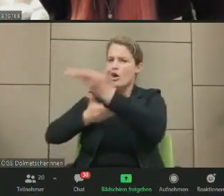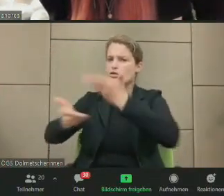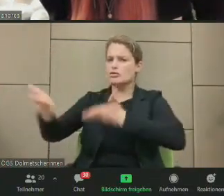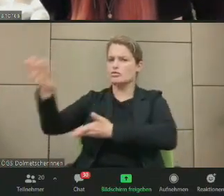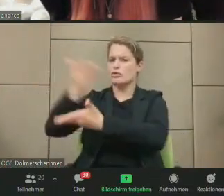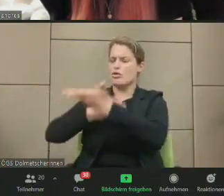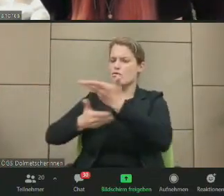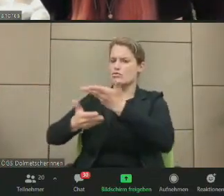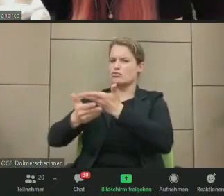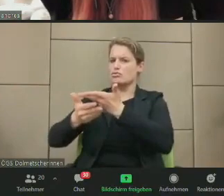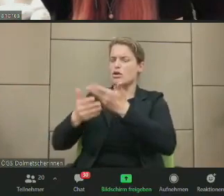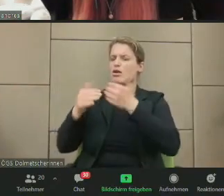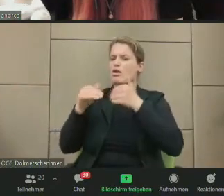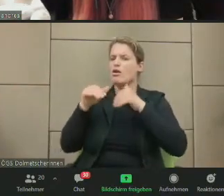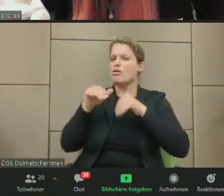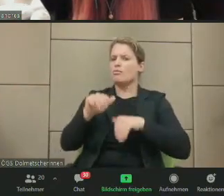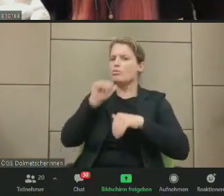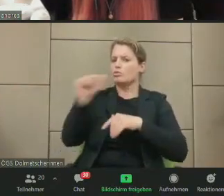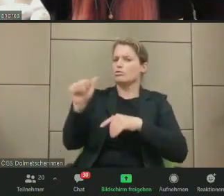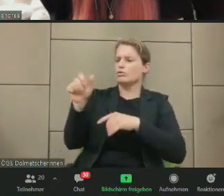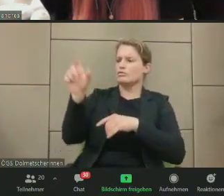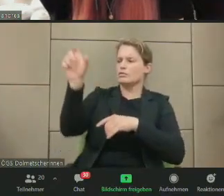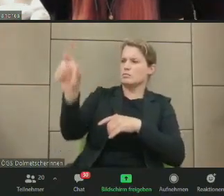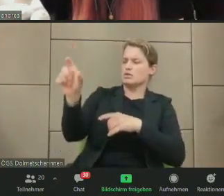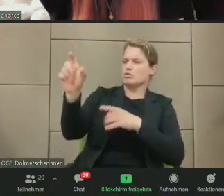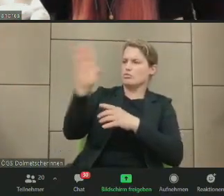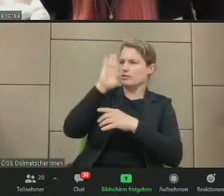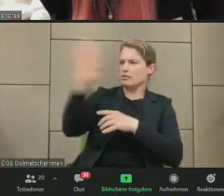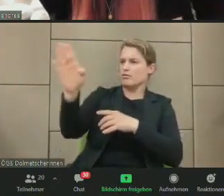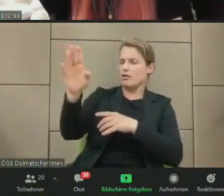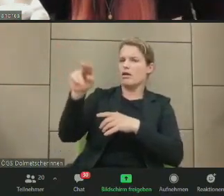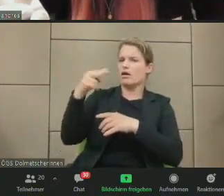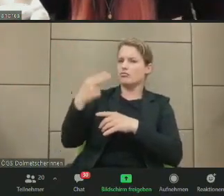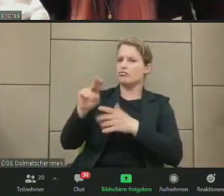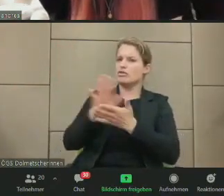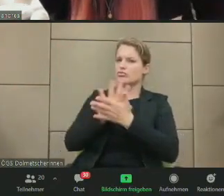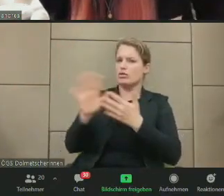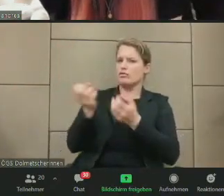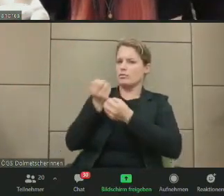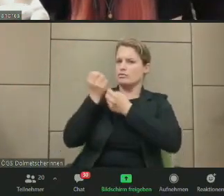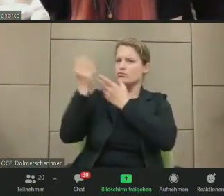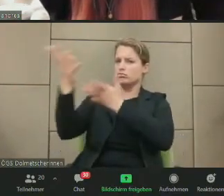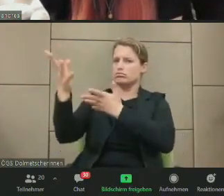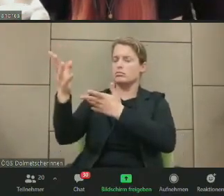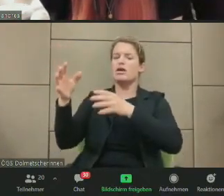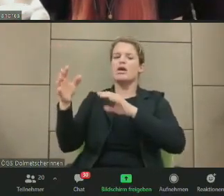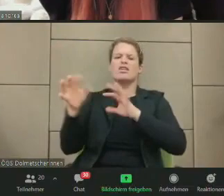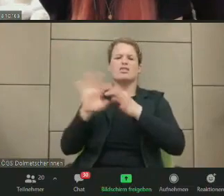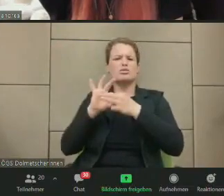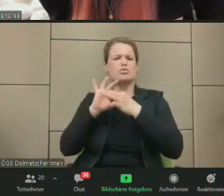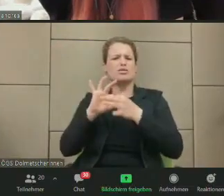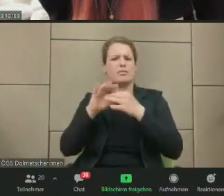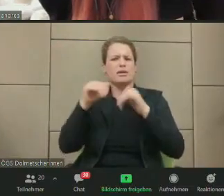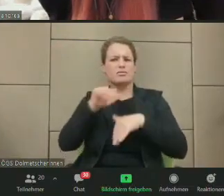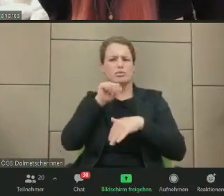nicht immer nur Leute ansprechen, in Umständen oder traumatischen